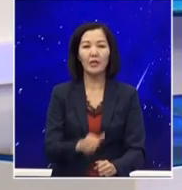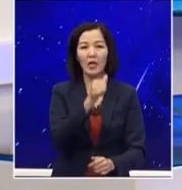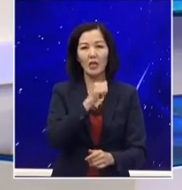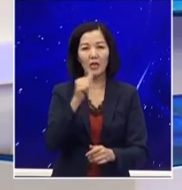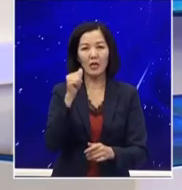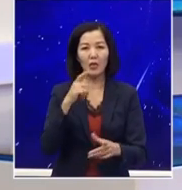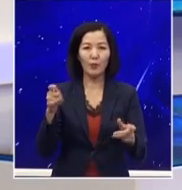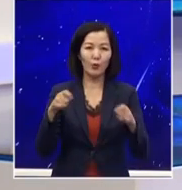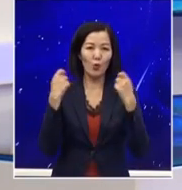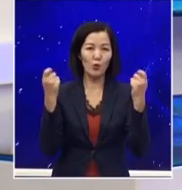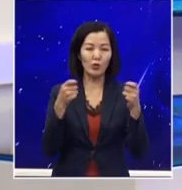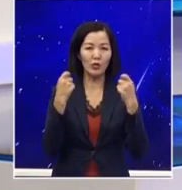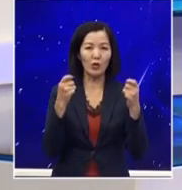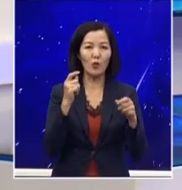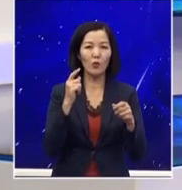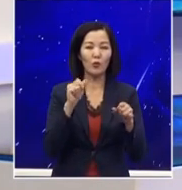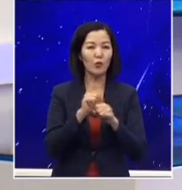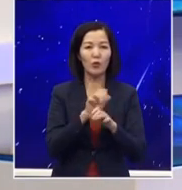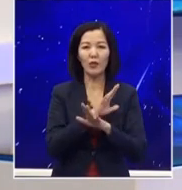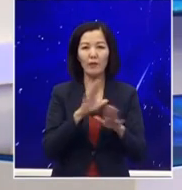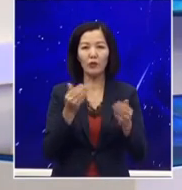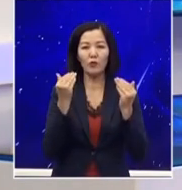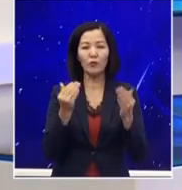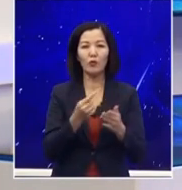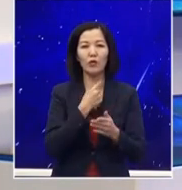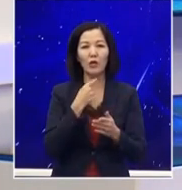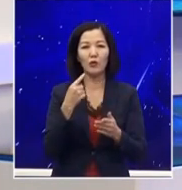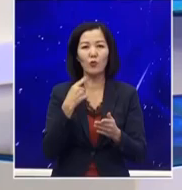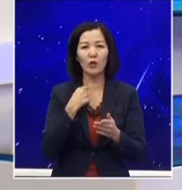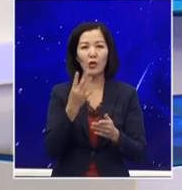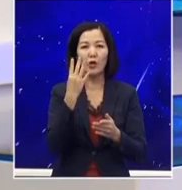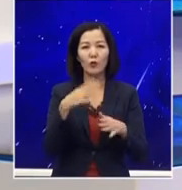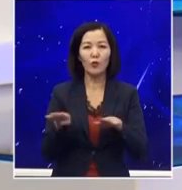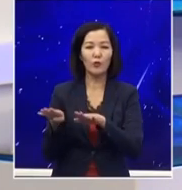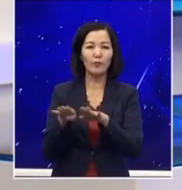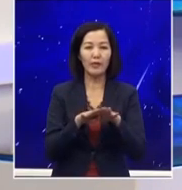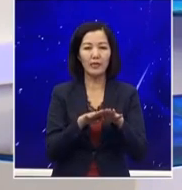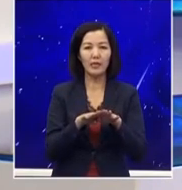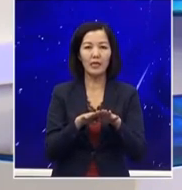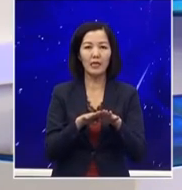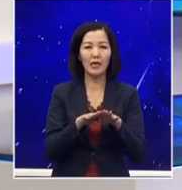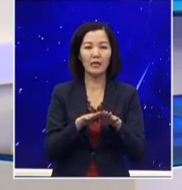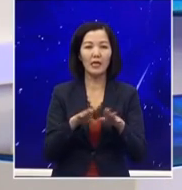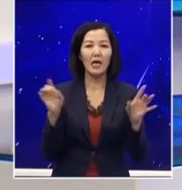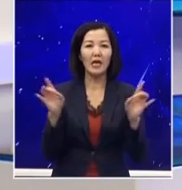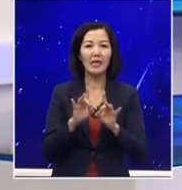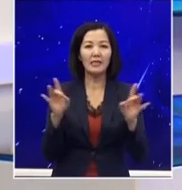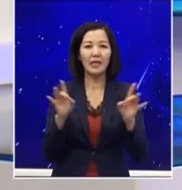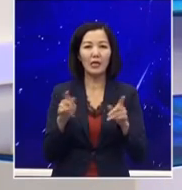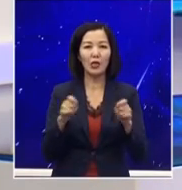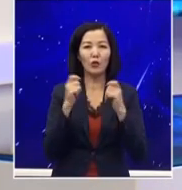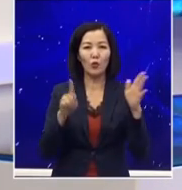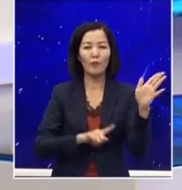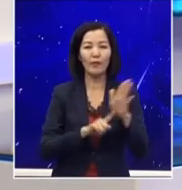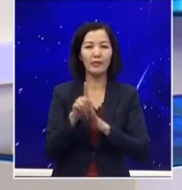Тығылып той жасау тыйылмай тұр. Бүгін Талдықорғанда тапа-тал түсте 4-1-дей қуаныш басталмай жатып тоқтатылды. Қаулын